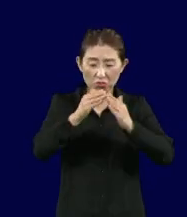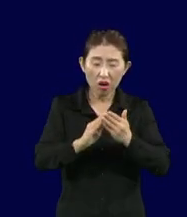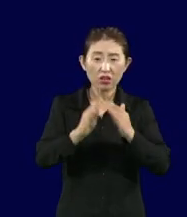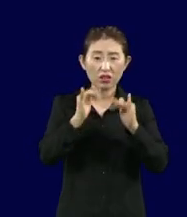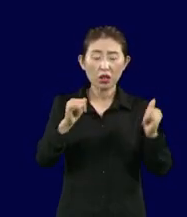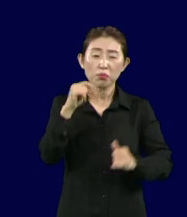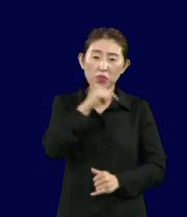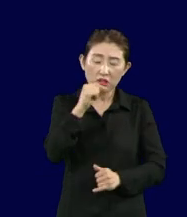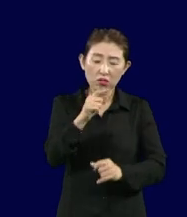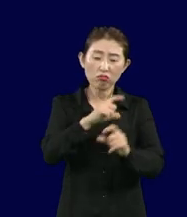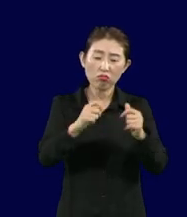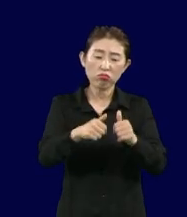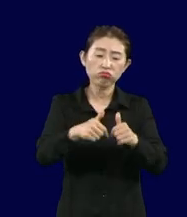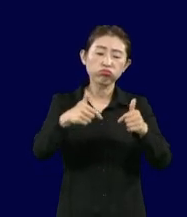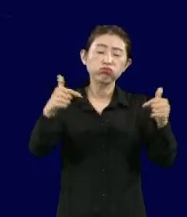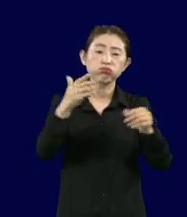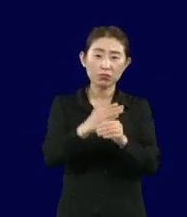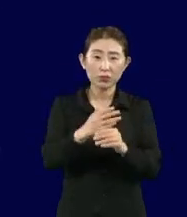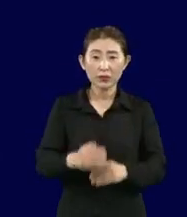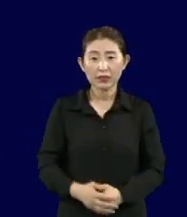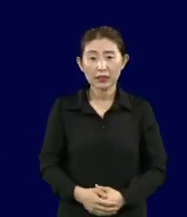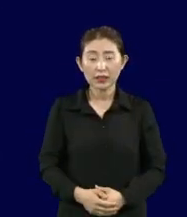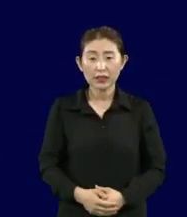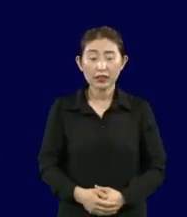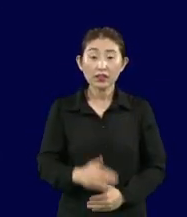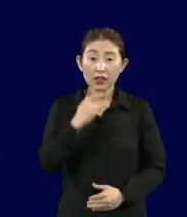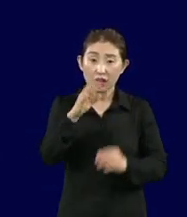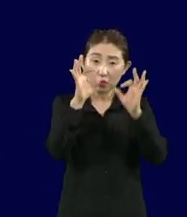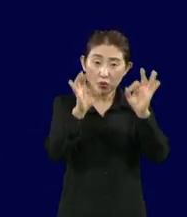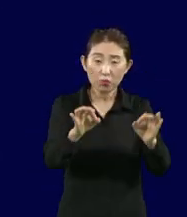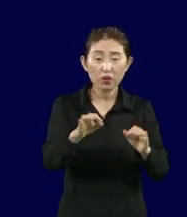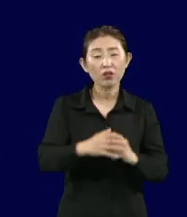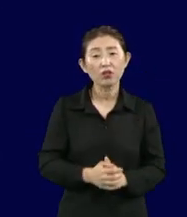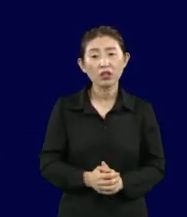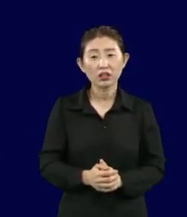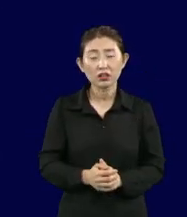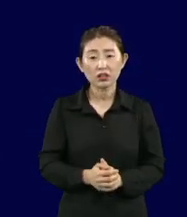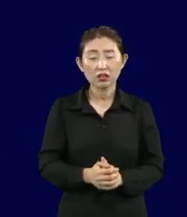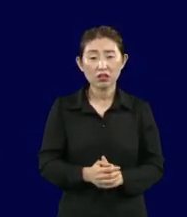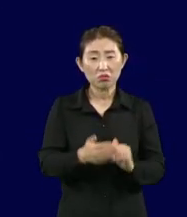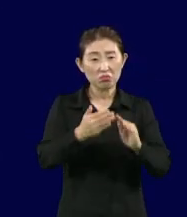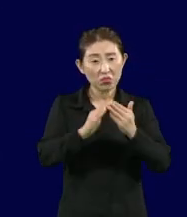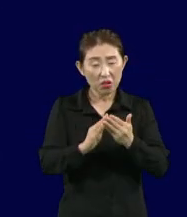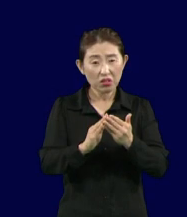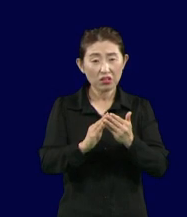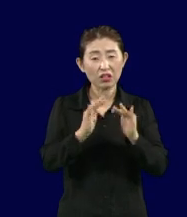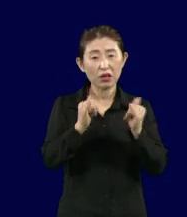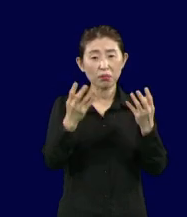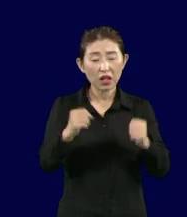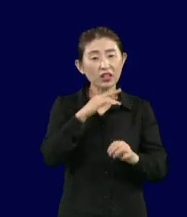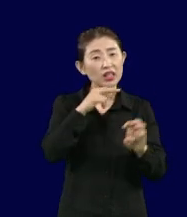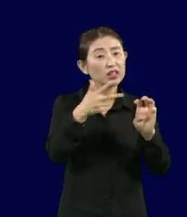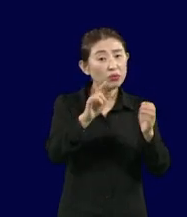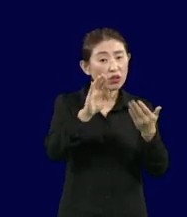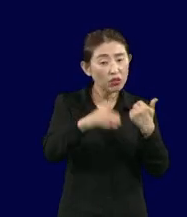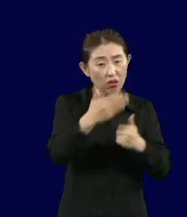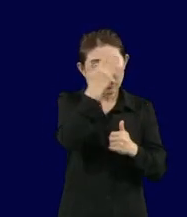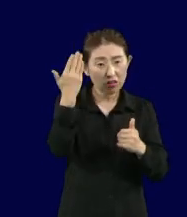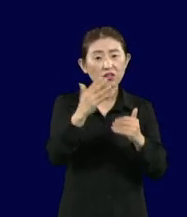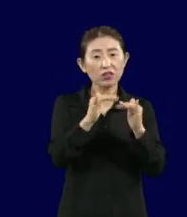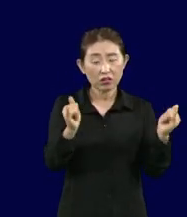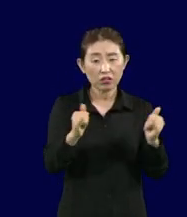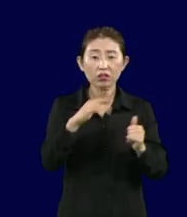부채도 증가 추세를 보였습니다. 연령층으로 보면 상대적으로 저소득자 비중이 높은 30대 이하